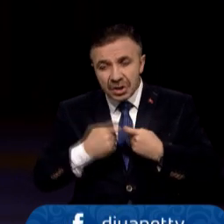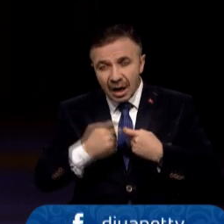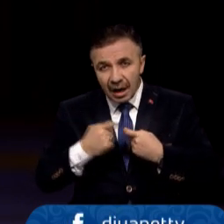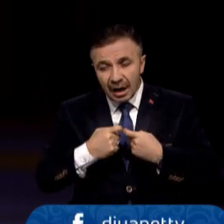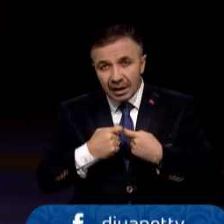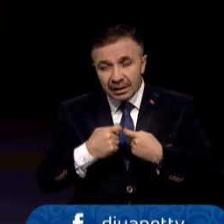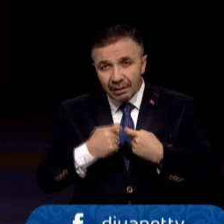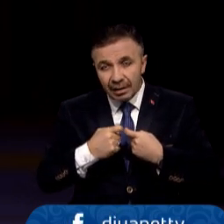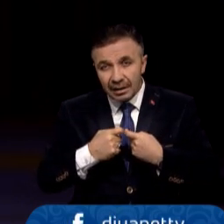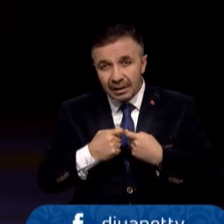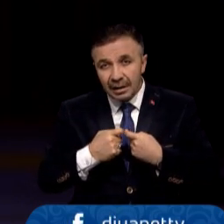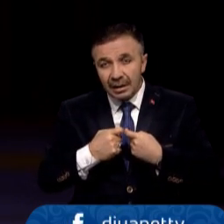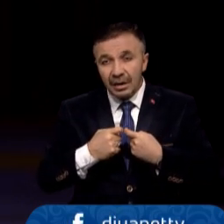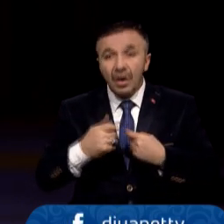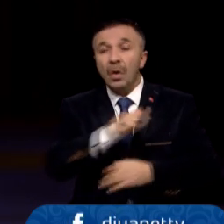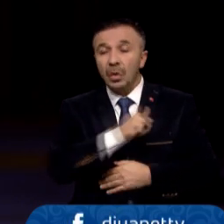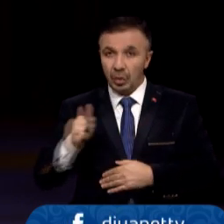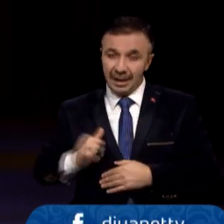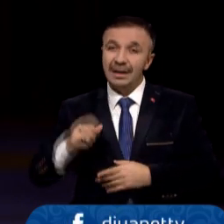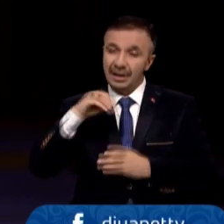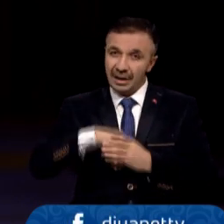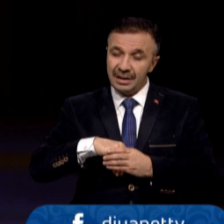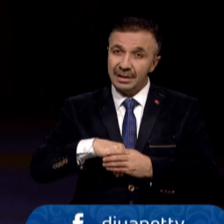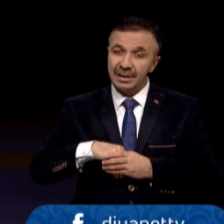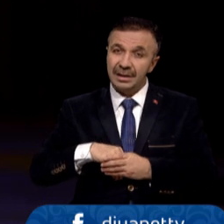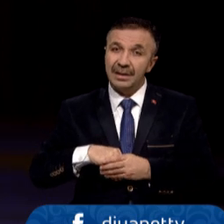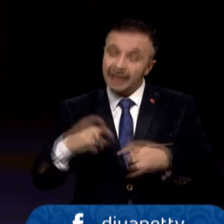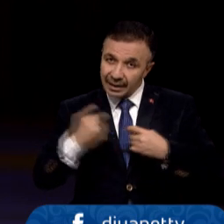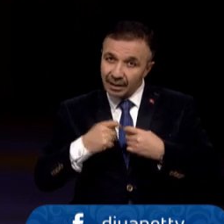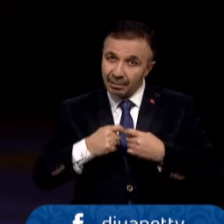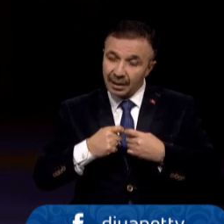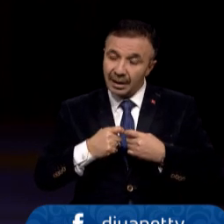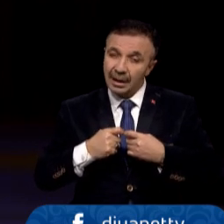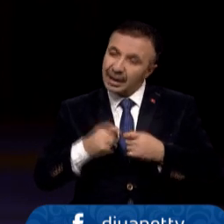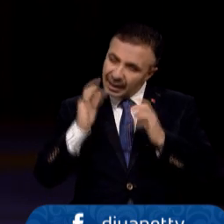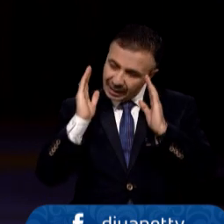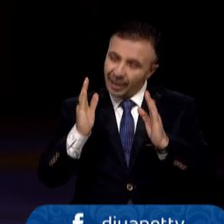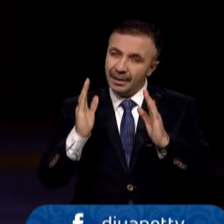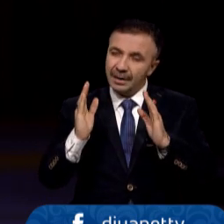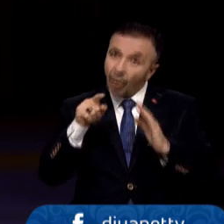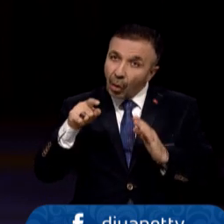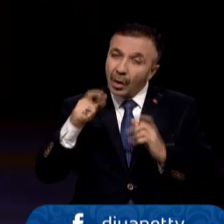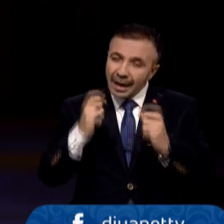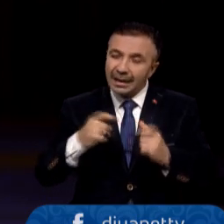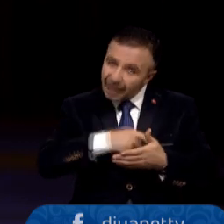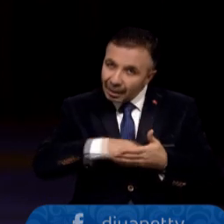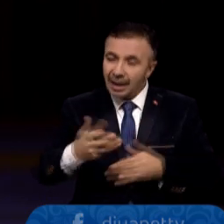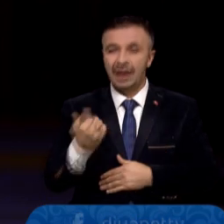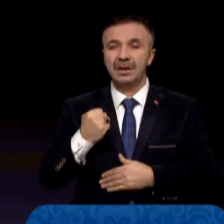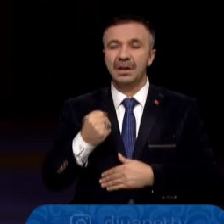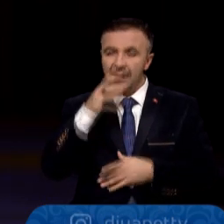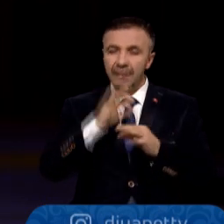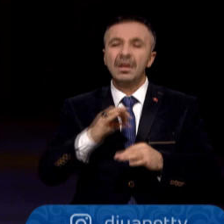orduları içerisinde Fethi orduları içerisinde Cihat yapmaya devam edecek oradan maaş alacak